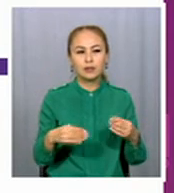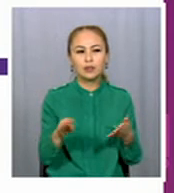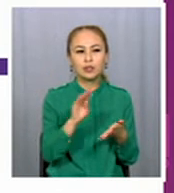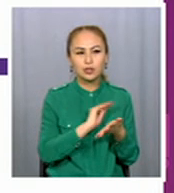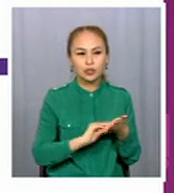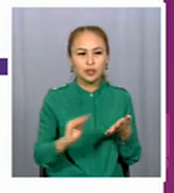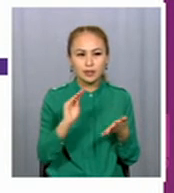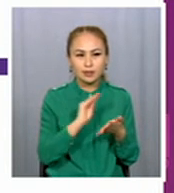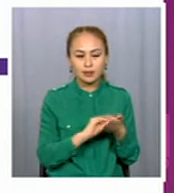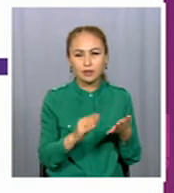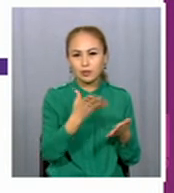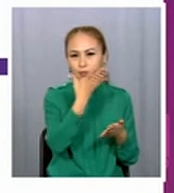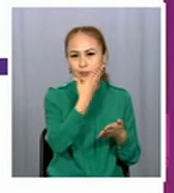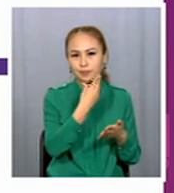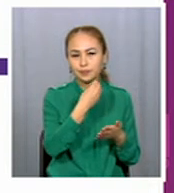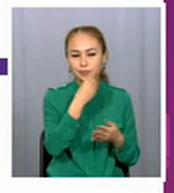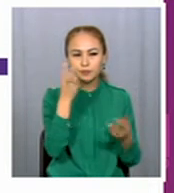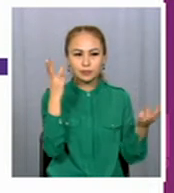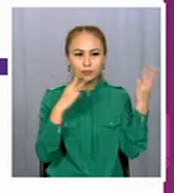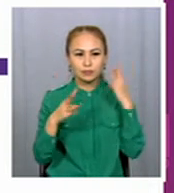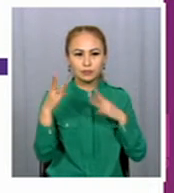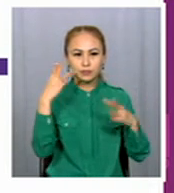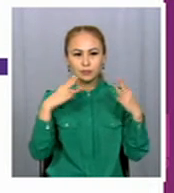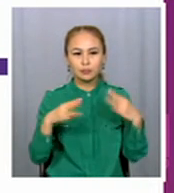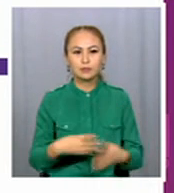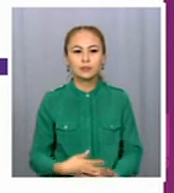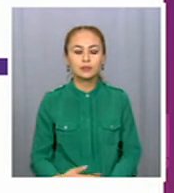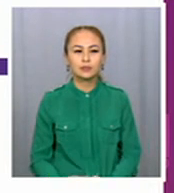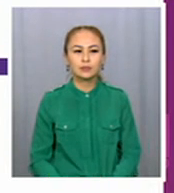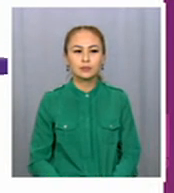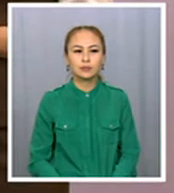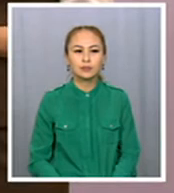денелі, жазғыш, сәнқой.